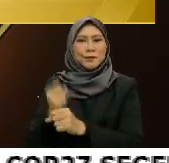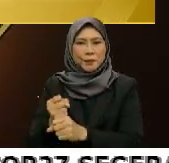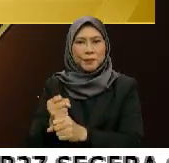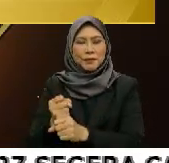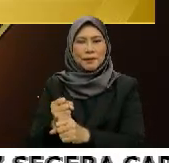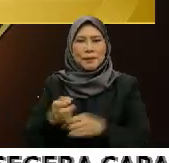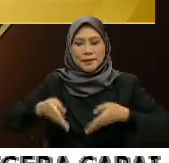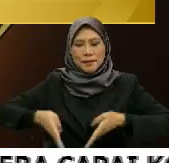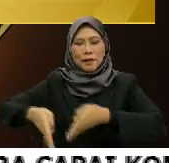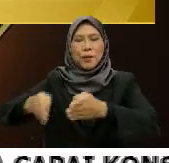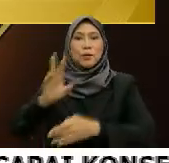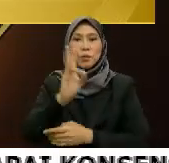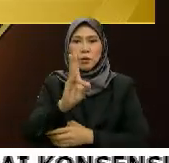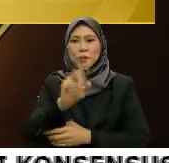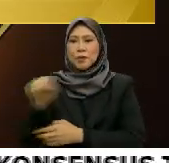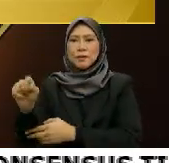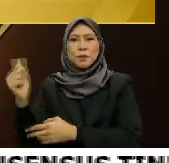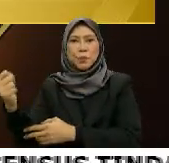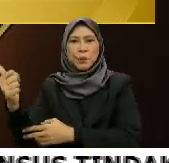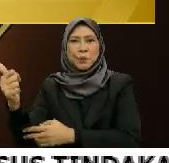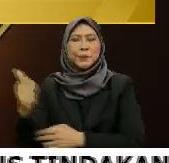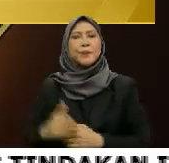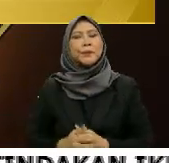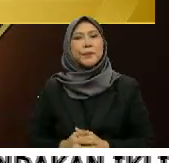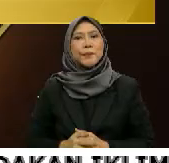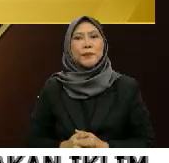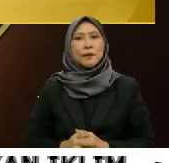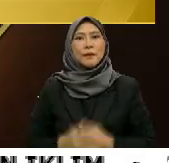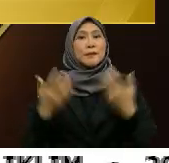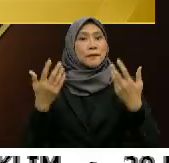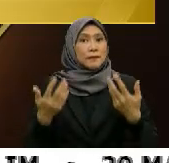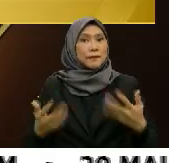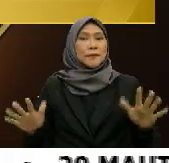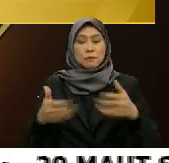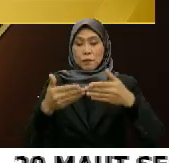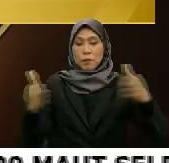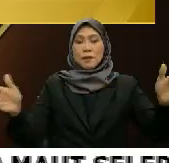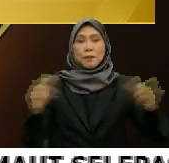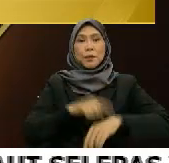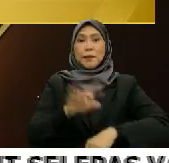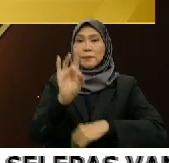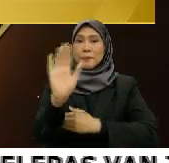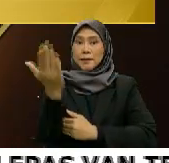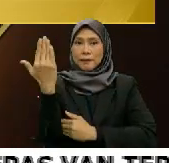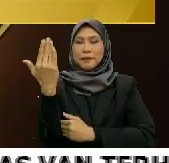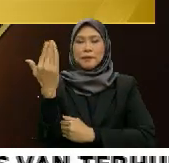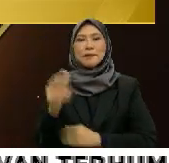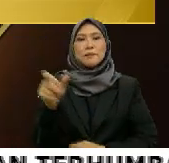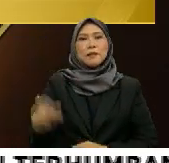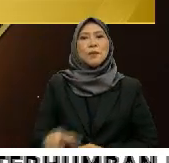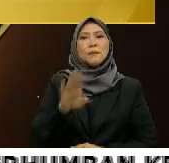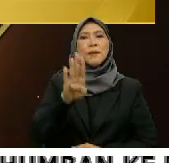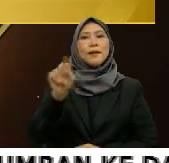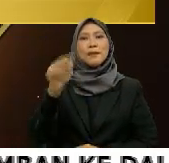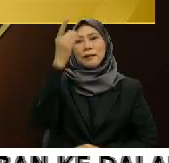di saluran 7 Hingga 10 jadi sebaiknya pusat pengundian dibuka pada jam 8 pagi calon